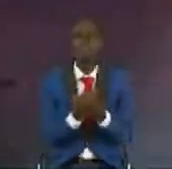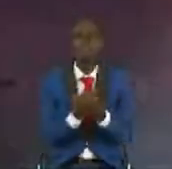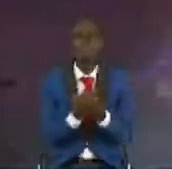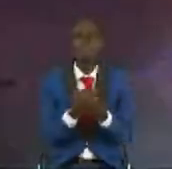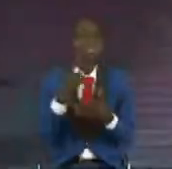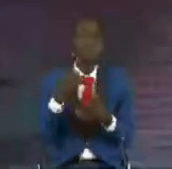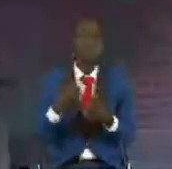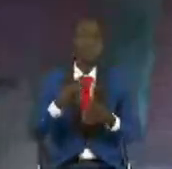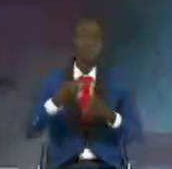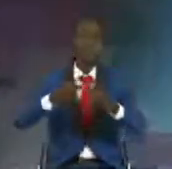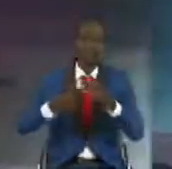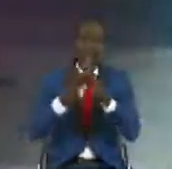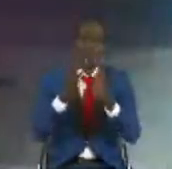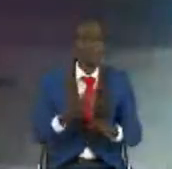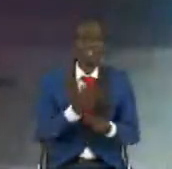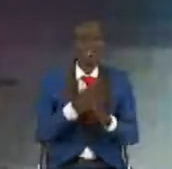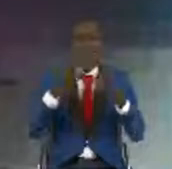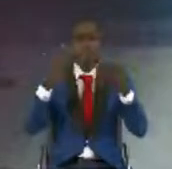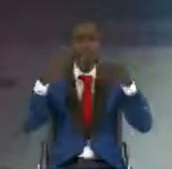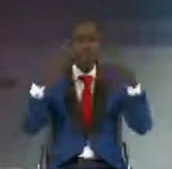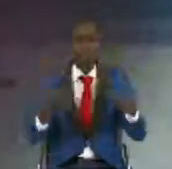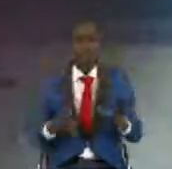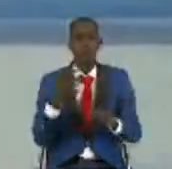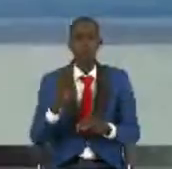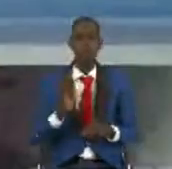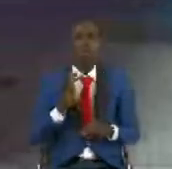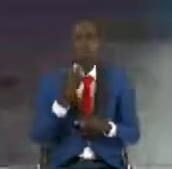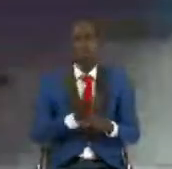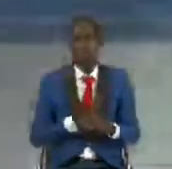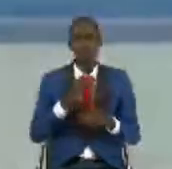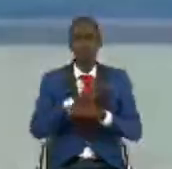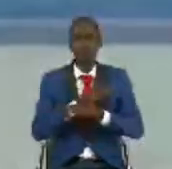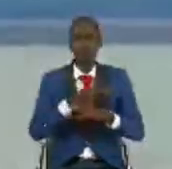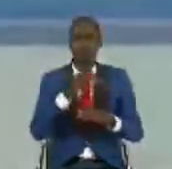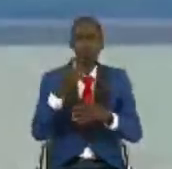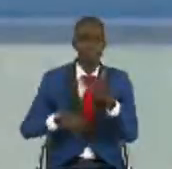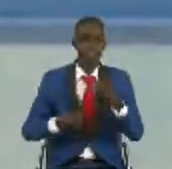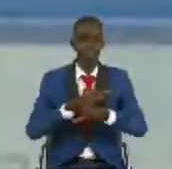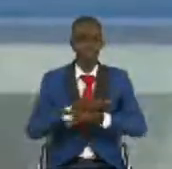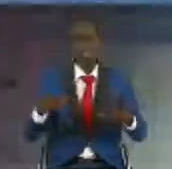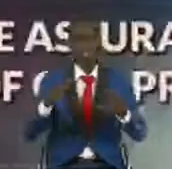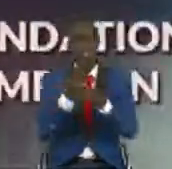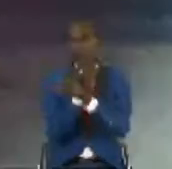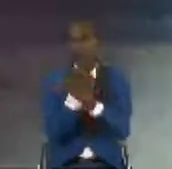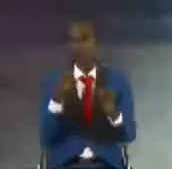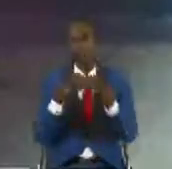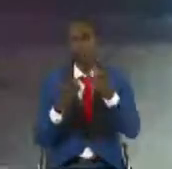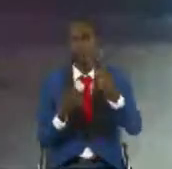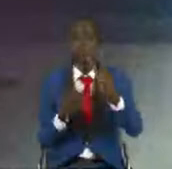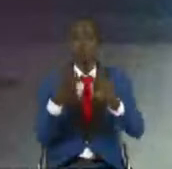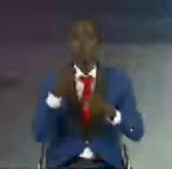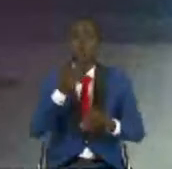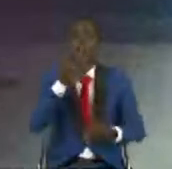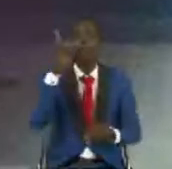chose, l'auteur et le consommateur de notre rédemption inestimable. Deuxième point, l'assurance et le